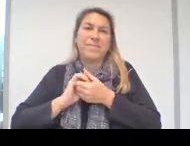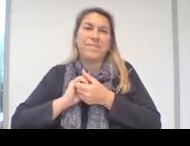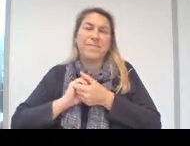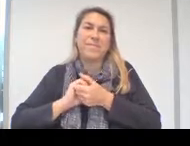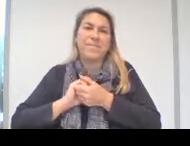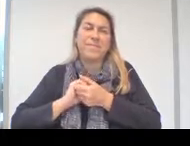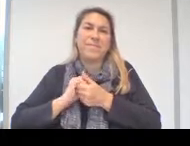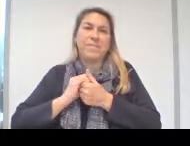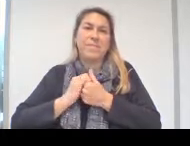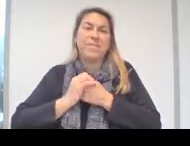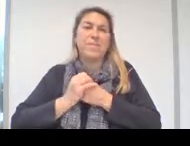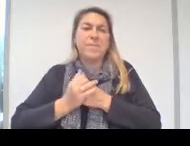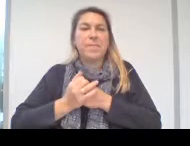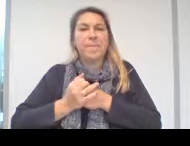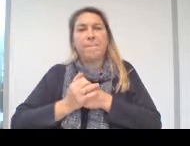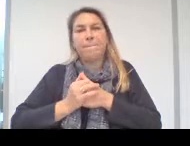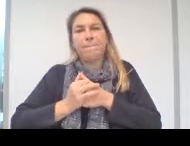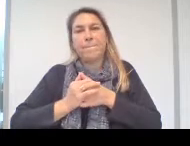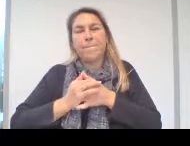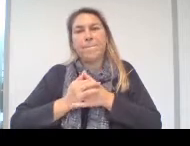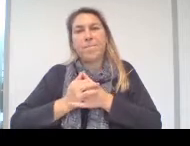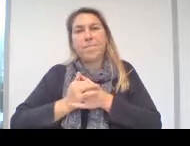levier. Et du coup, ben,